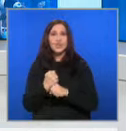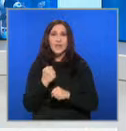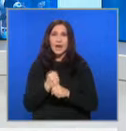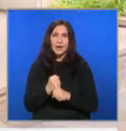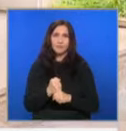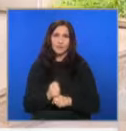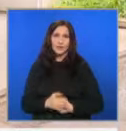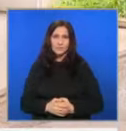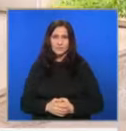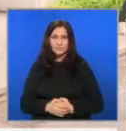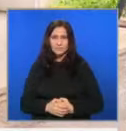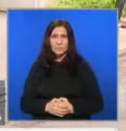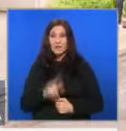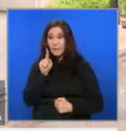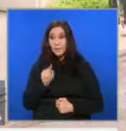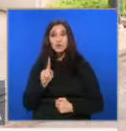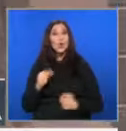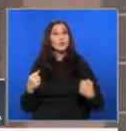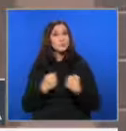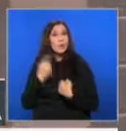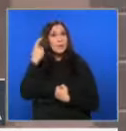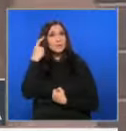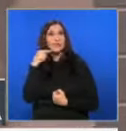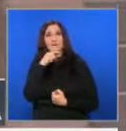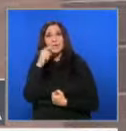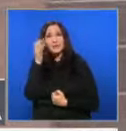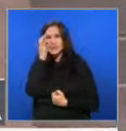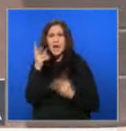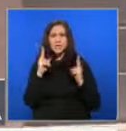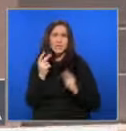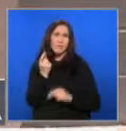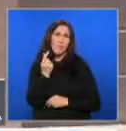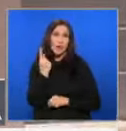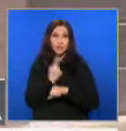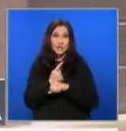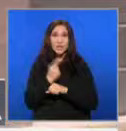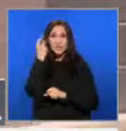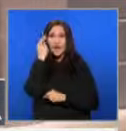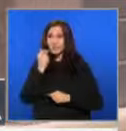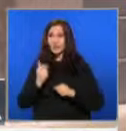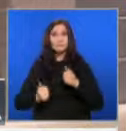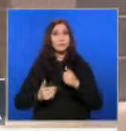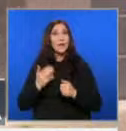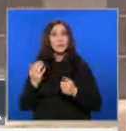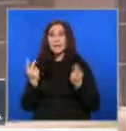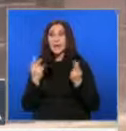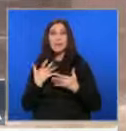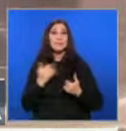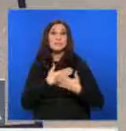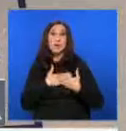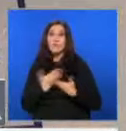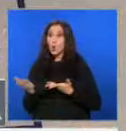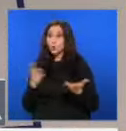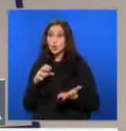работи. Казусът, който сблъска мненията на червени и сини, беше решен за по-малко от час. Идеята двубоя да се играе без фенове на гостуващия отбор, в